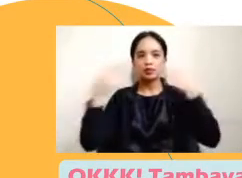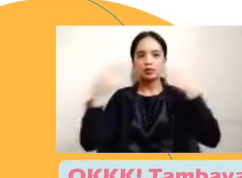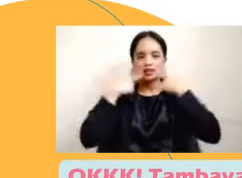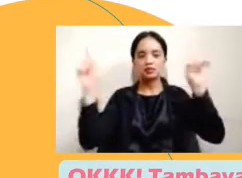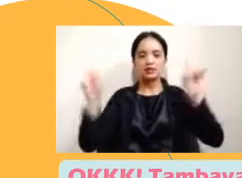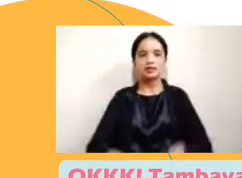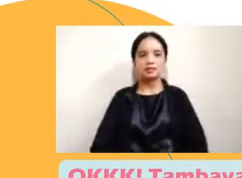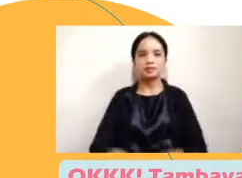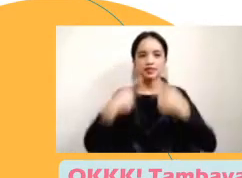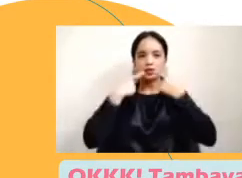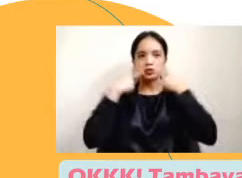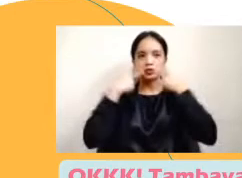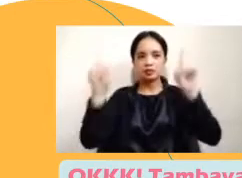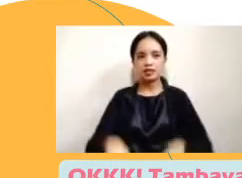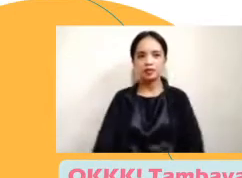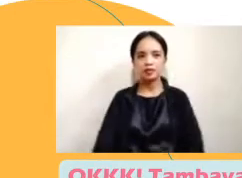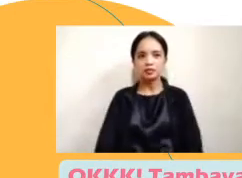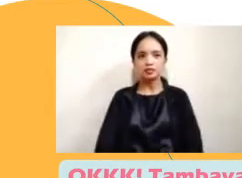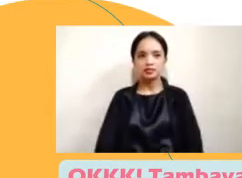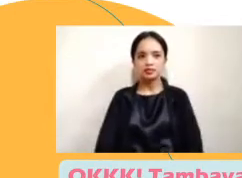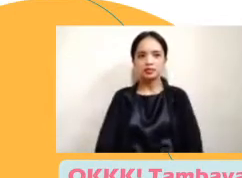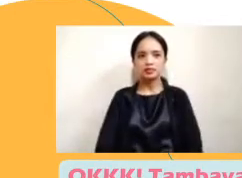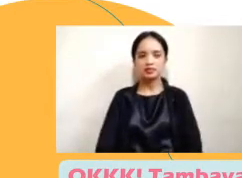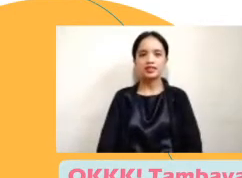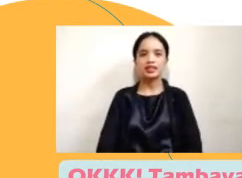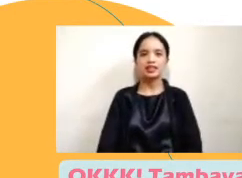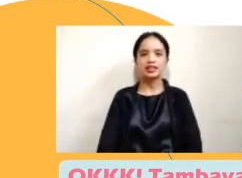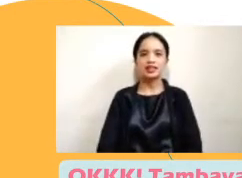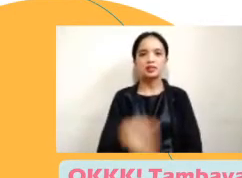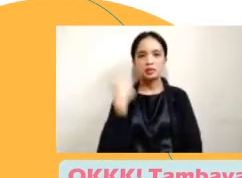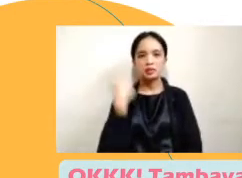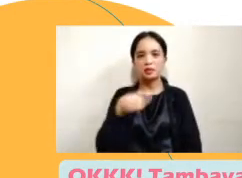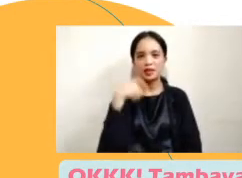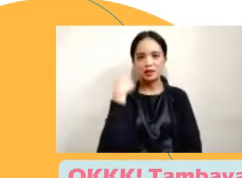natin. Tagumpay. Pamaypay.